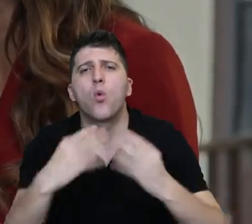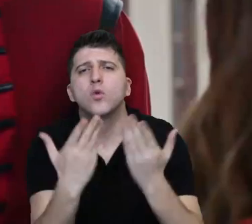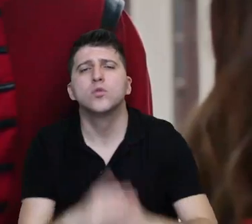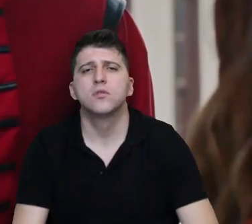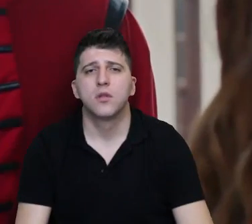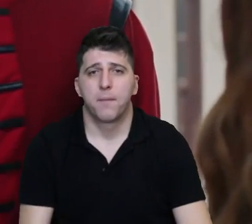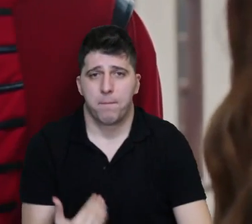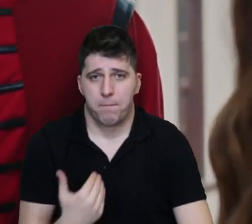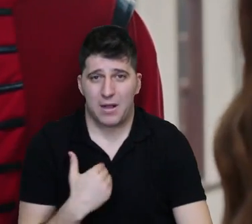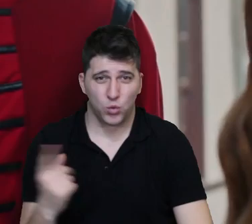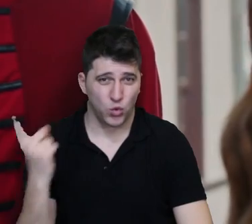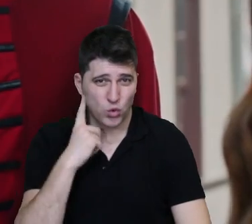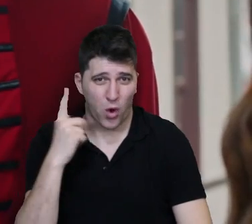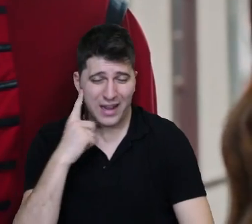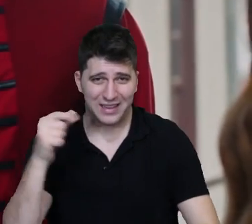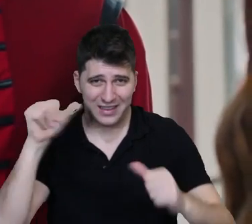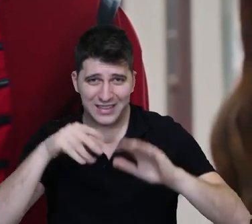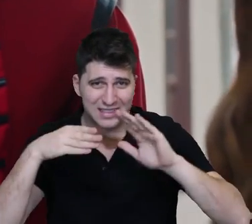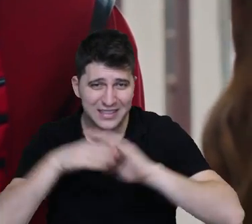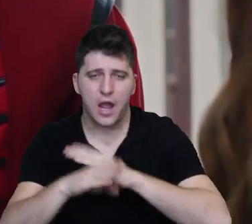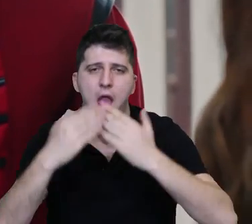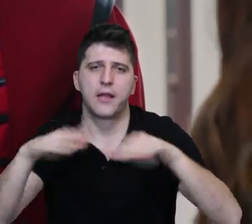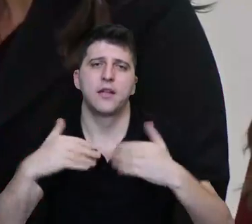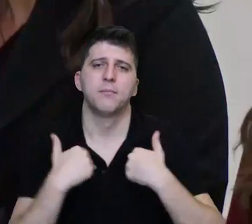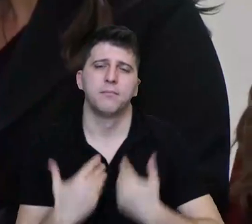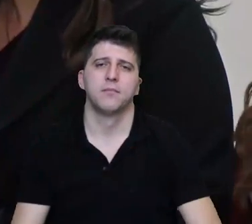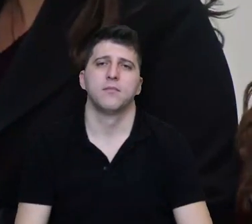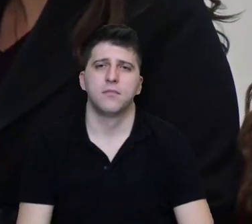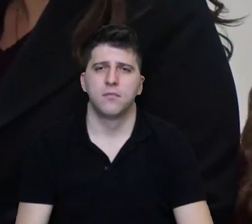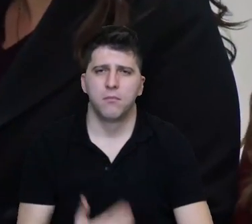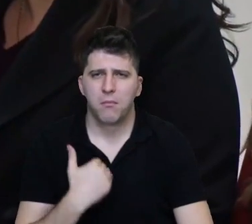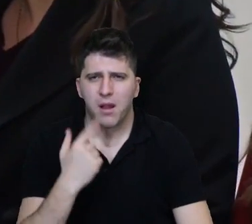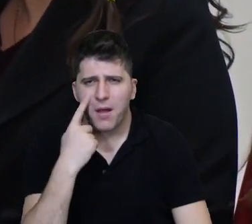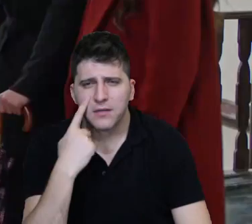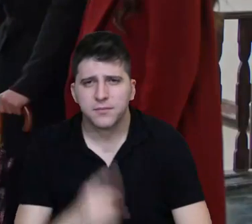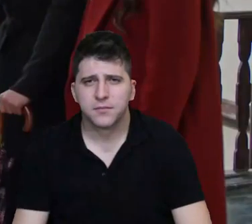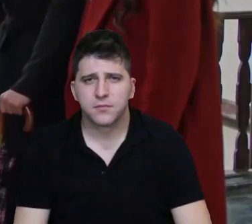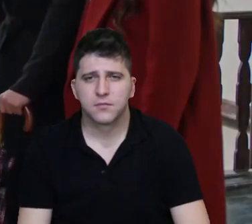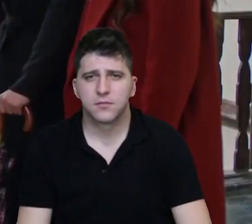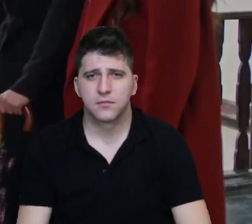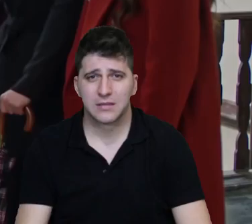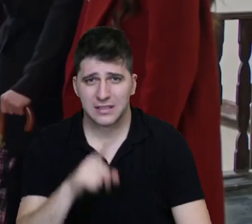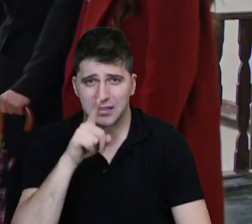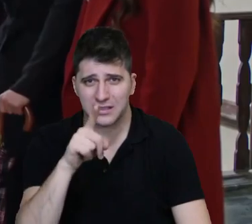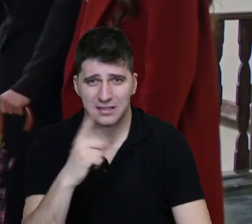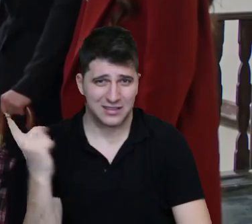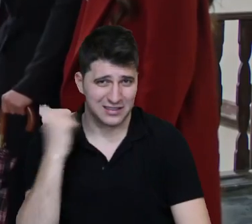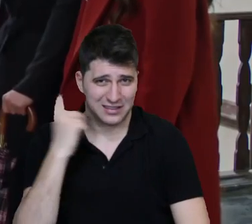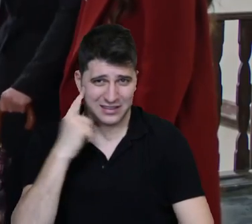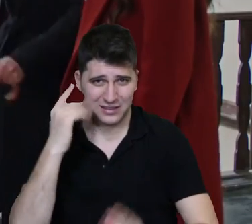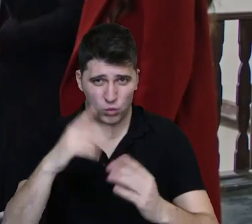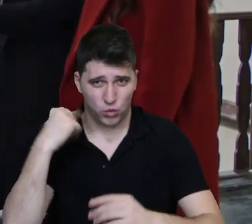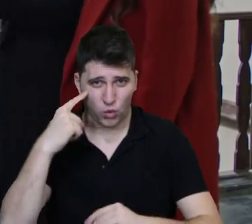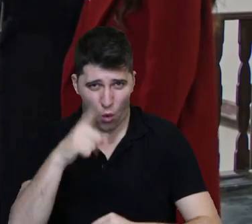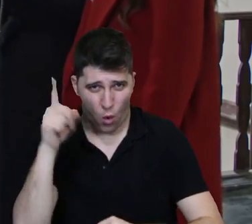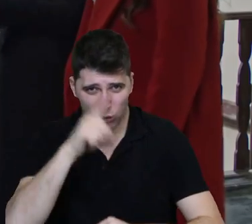olabiliyorsun? Ben şöhret batağına düşmeni engelledim Maral'ım. Bana bakın bakayım. Siz artist mi olacaksınız?